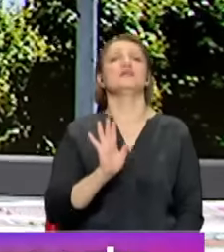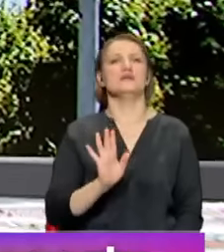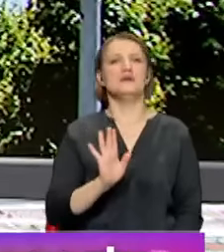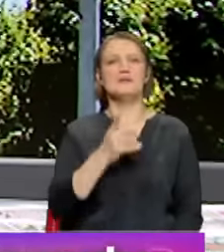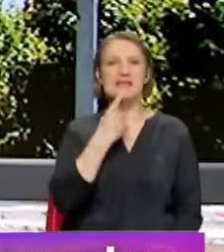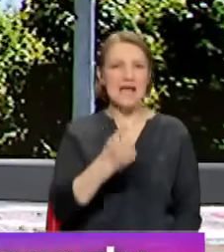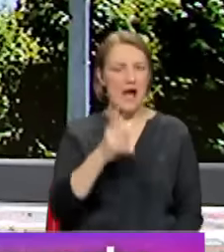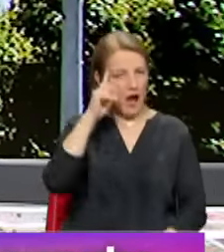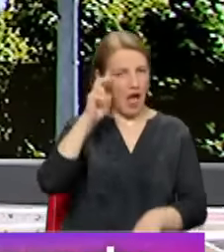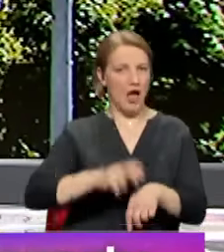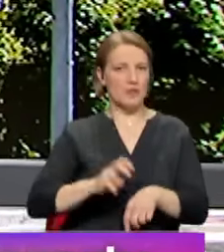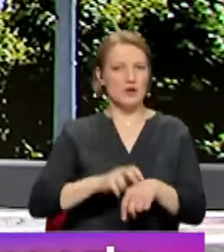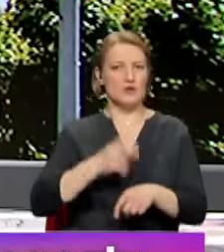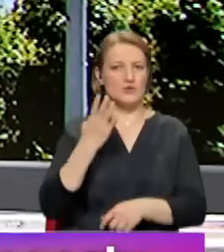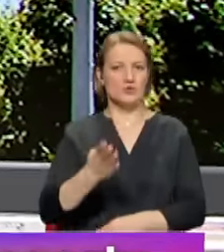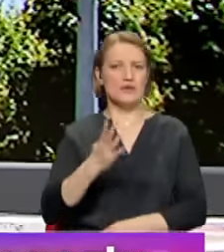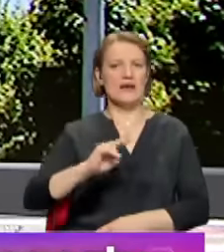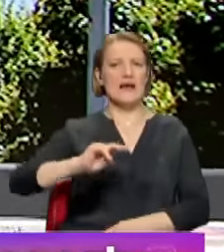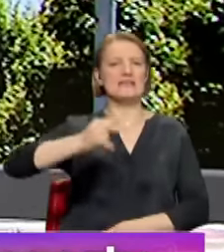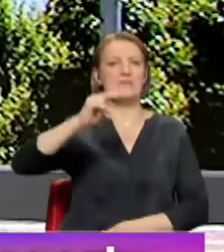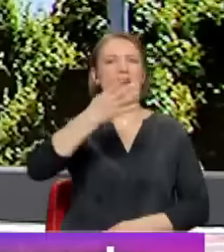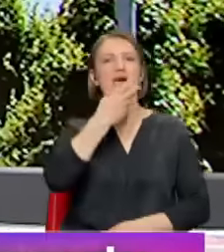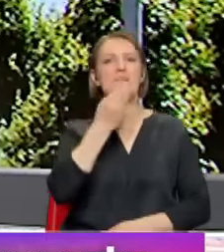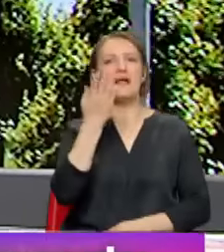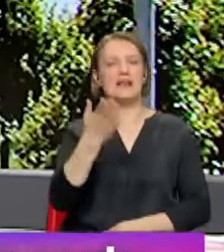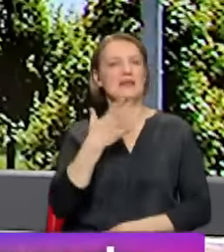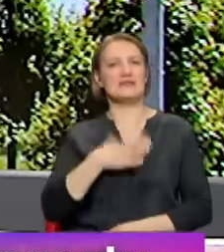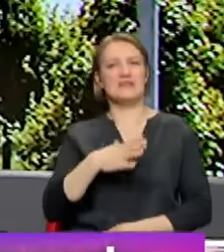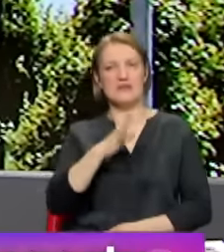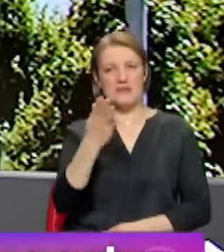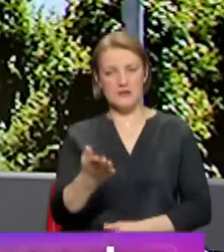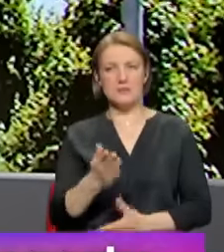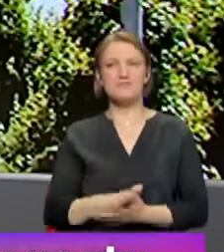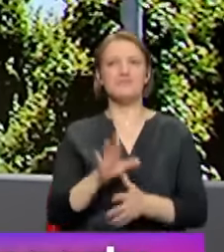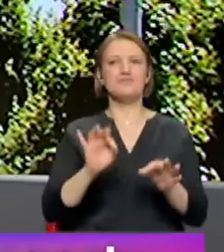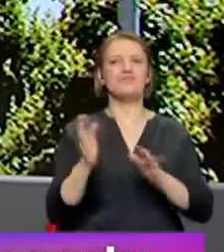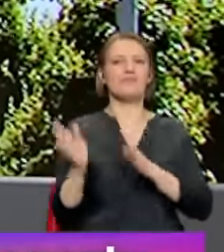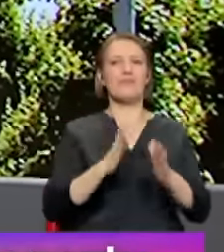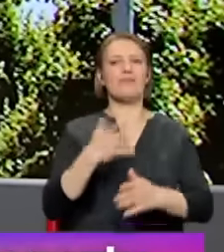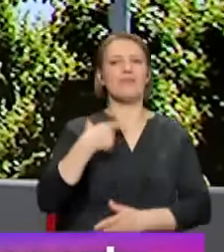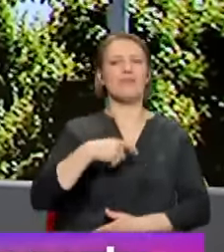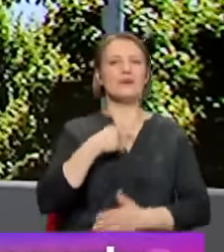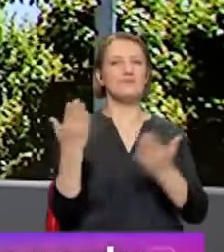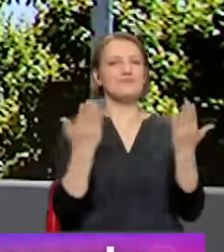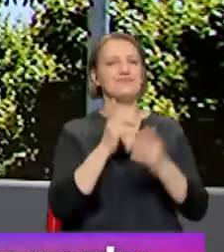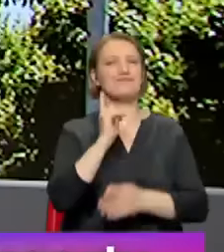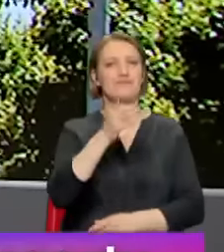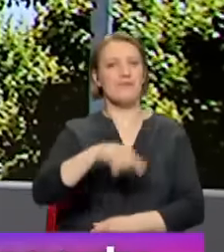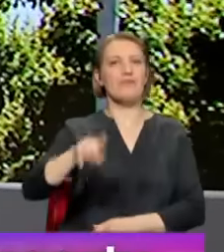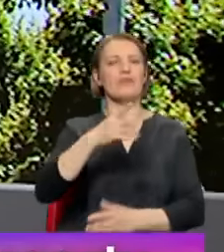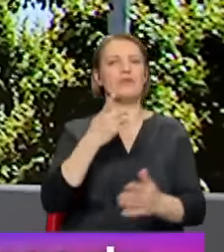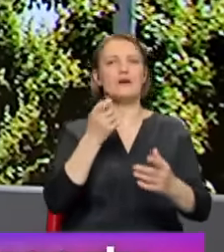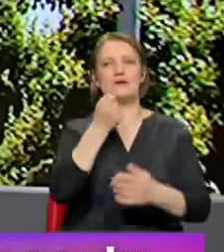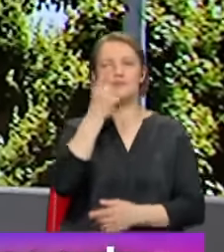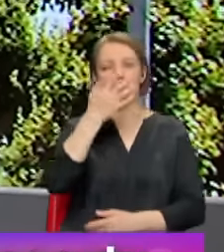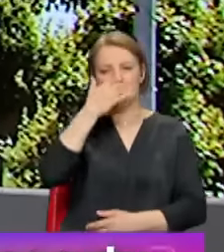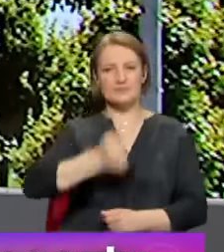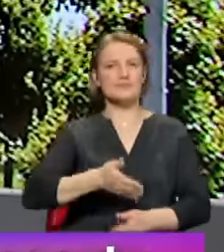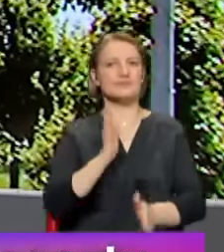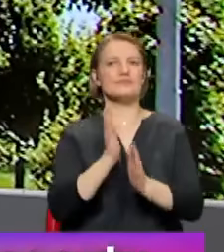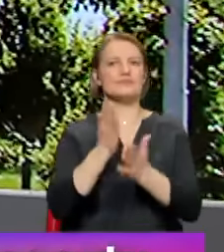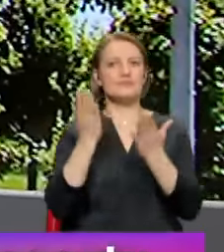diye hatırlatıyor. Kademeli emeklilik isteğini dillendirenler. Bu arada özel okul öğretmenleri, onlar Ankara'da nöbetlerine